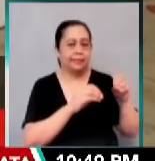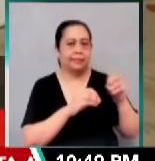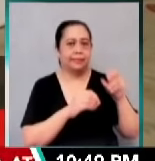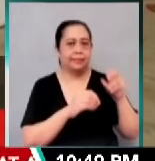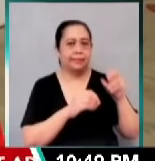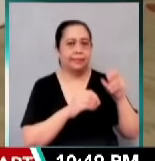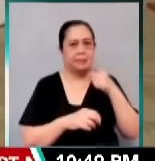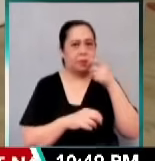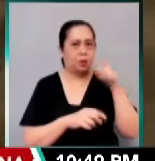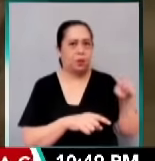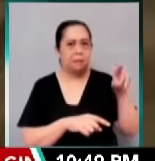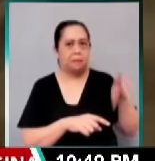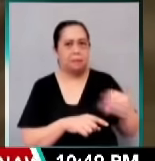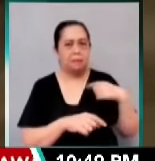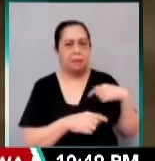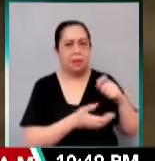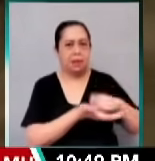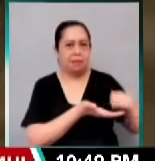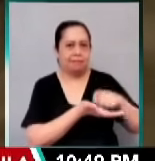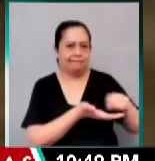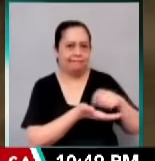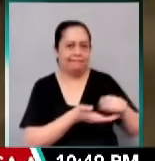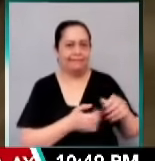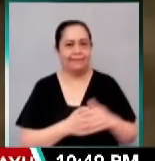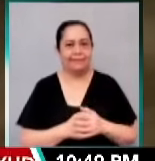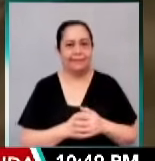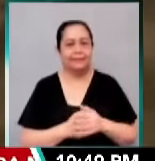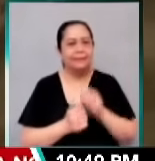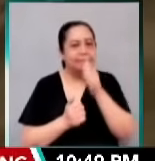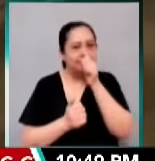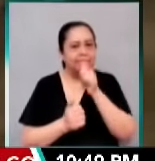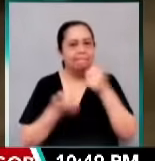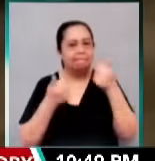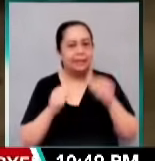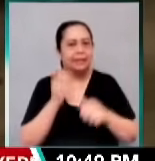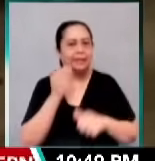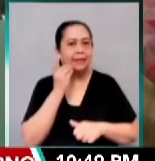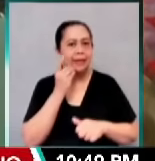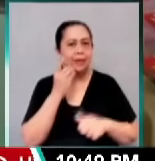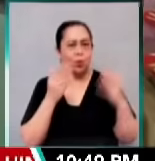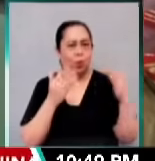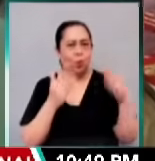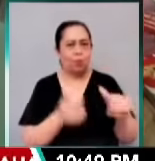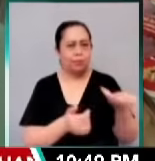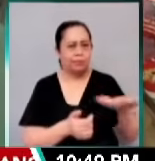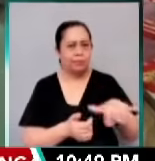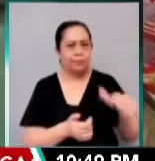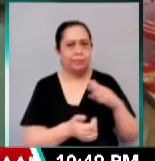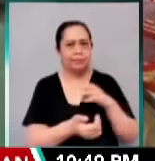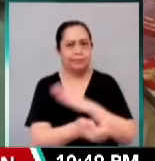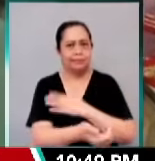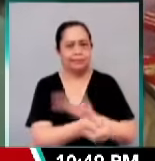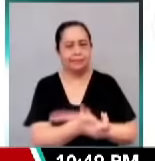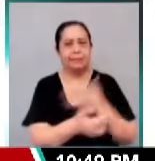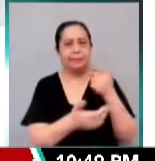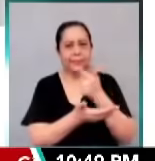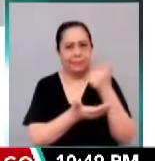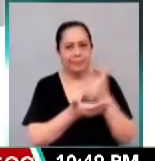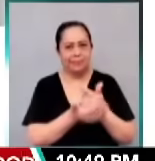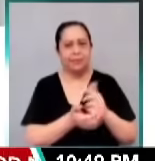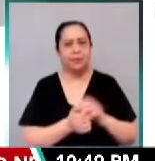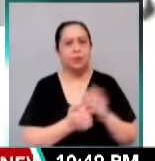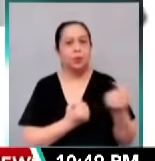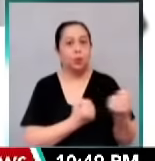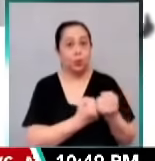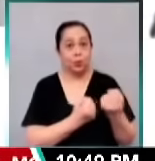siya nakakasulat. Pinagsisikapan ni Diana na mapagtapos sila ng pag-aaral. Bilang suporta sa